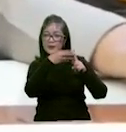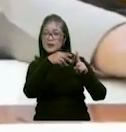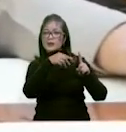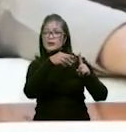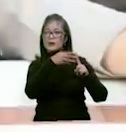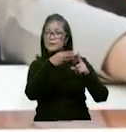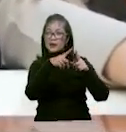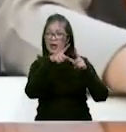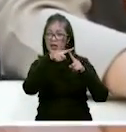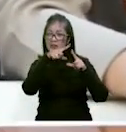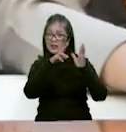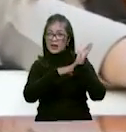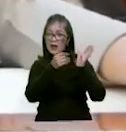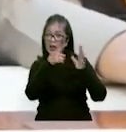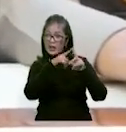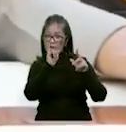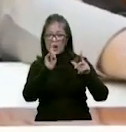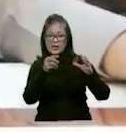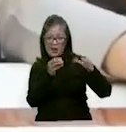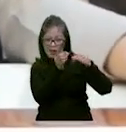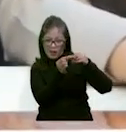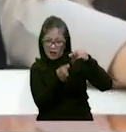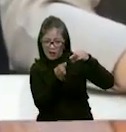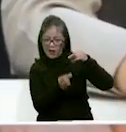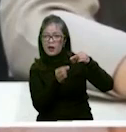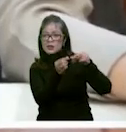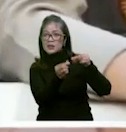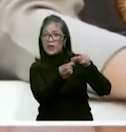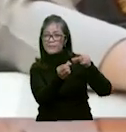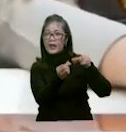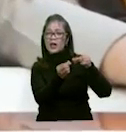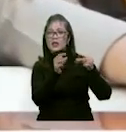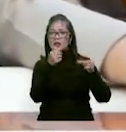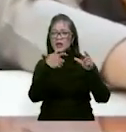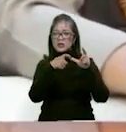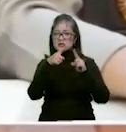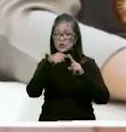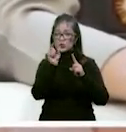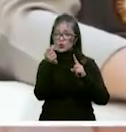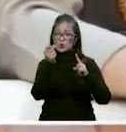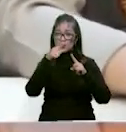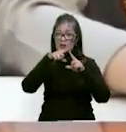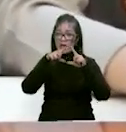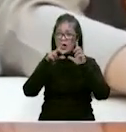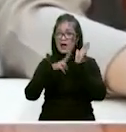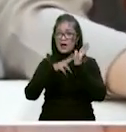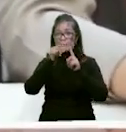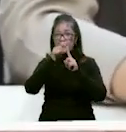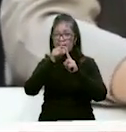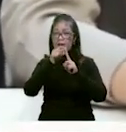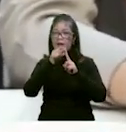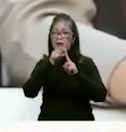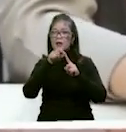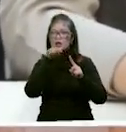Kemudian juga kita dapati residu TKTP terkait ini dengan daya ledaknya tim